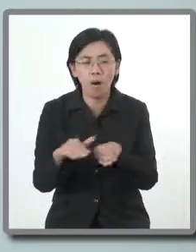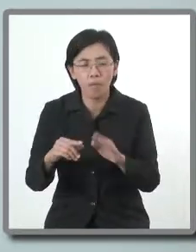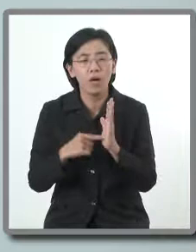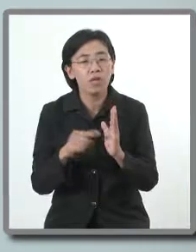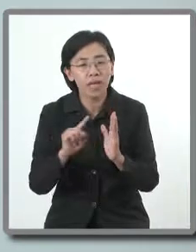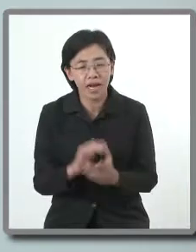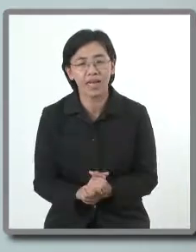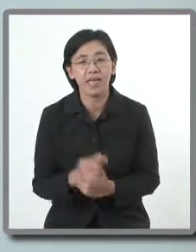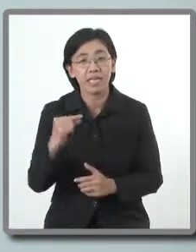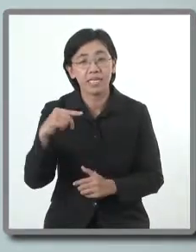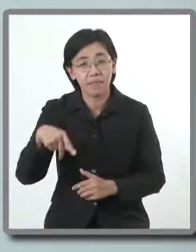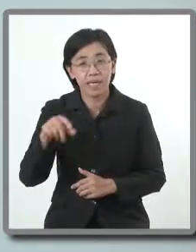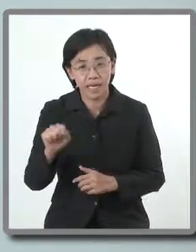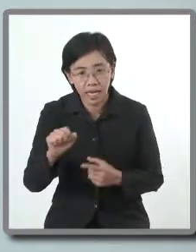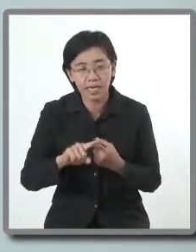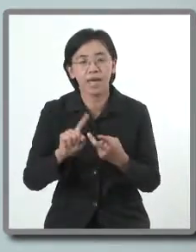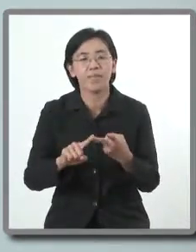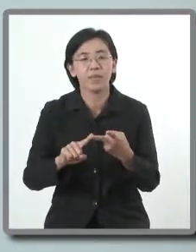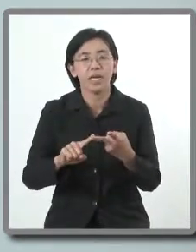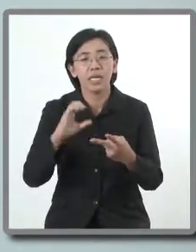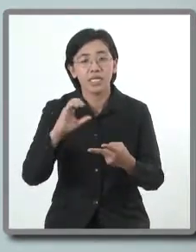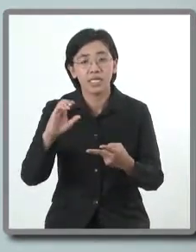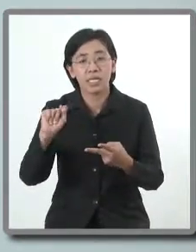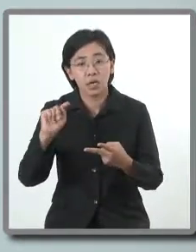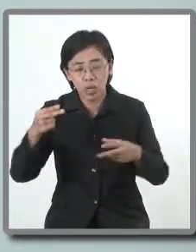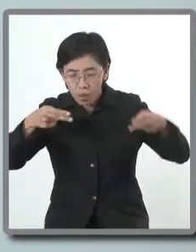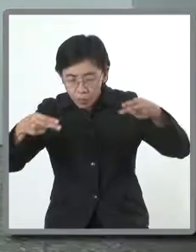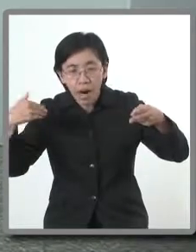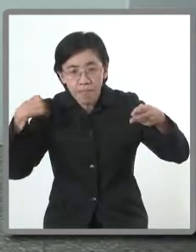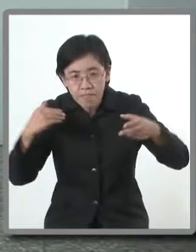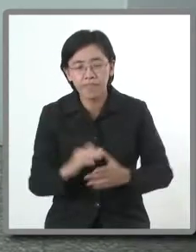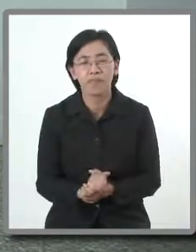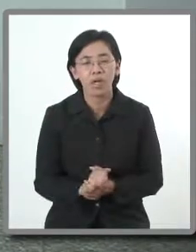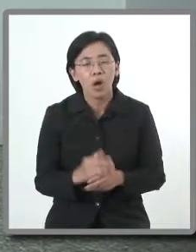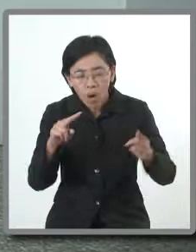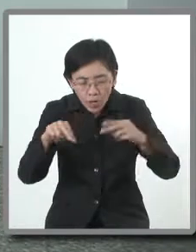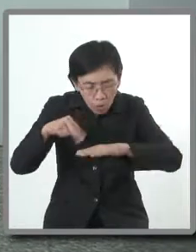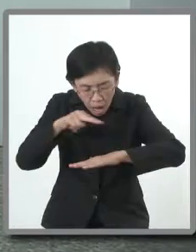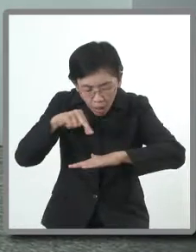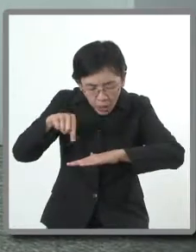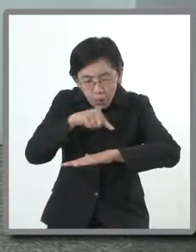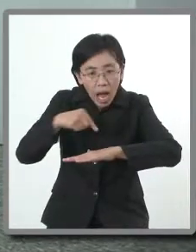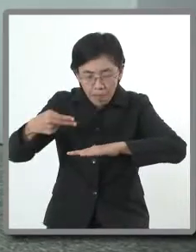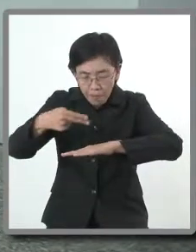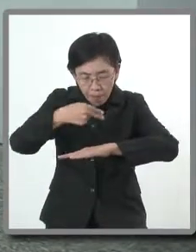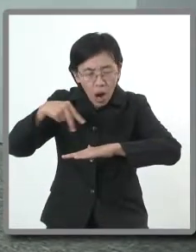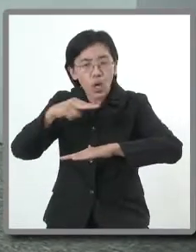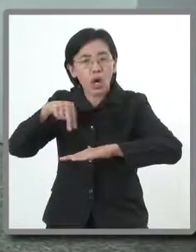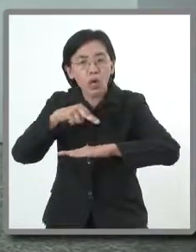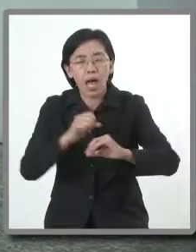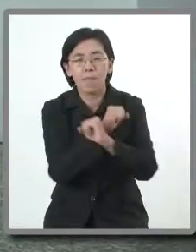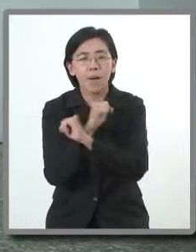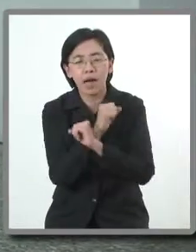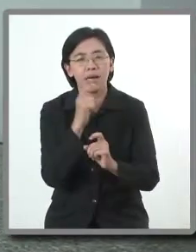ง GPS ทั้ง CCTV นะครับที่คอยดูแลเรื่องของความปลอดภัย ให้กับผู้โดยสาร นะครับให้กับผู้โ